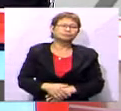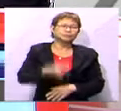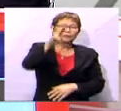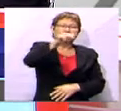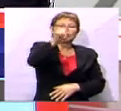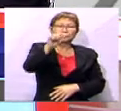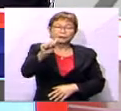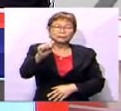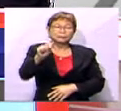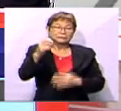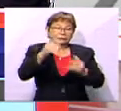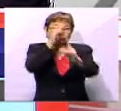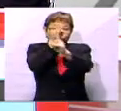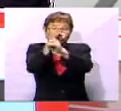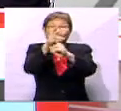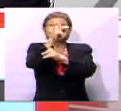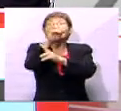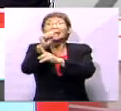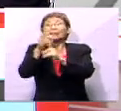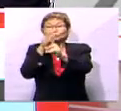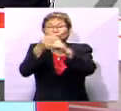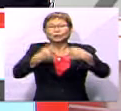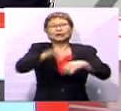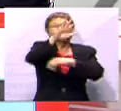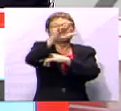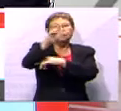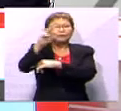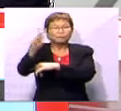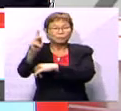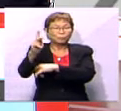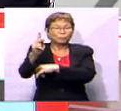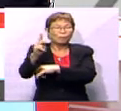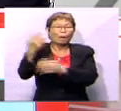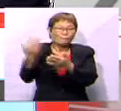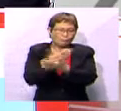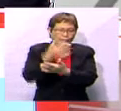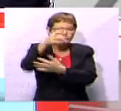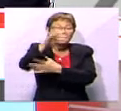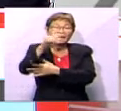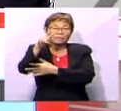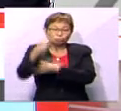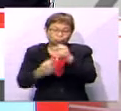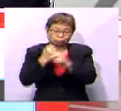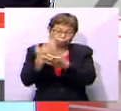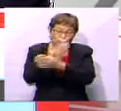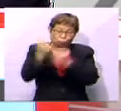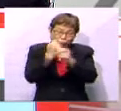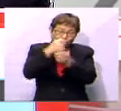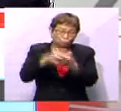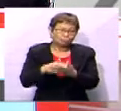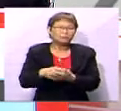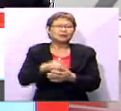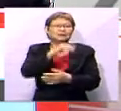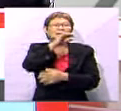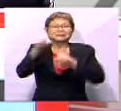Naza Kia Malaysia menyasar untuk menjual 5000 unit model baharu Kia pikanto tahun ini jelas ketua pegawai eksekutif Naza corporation